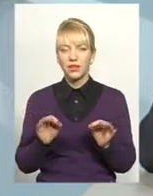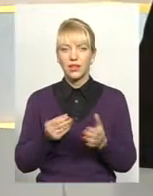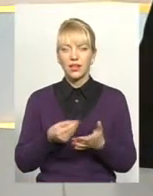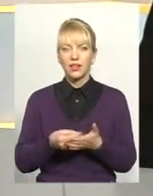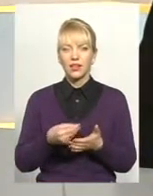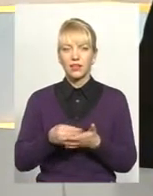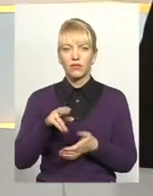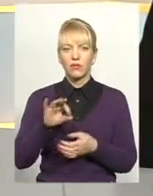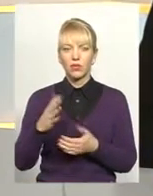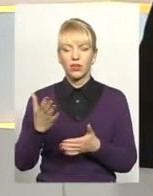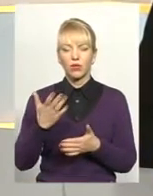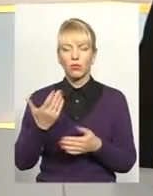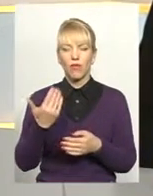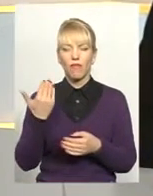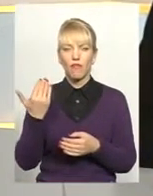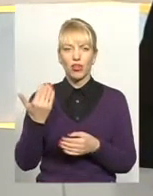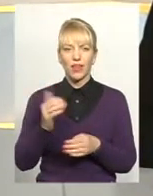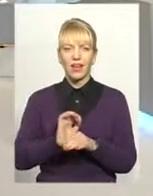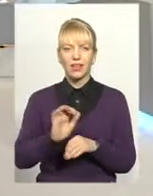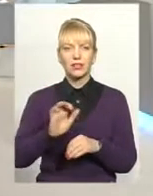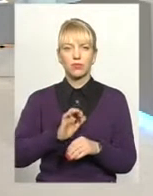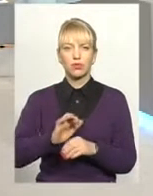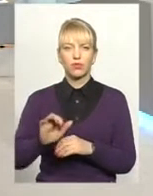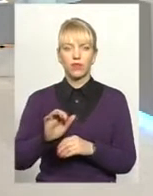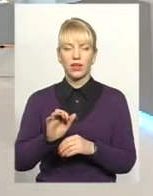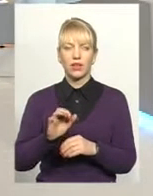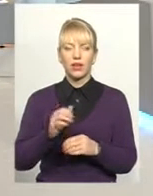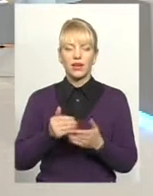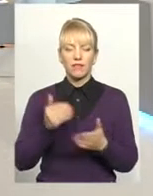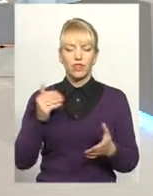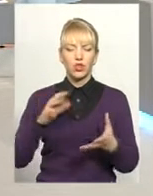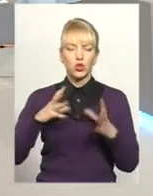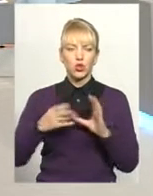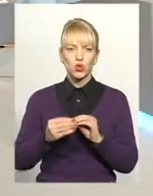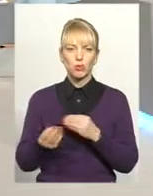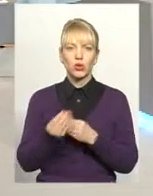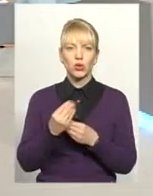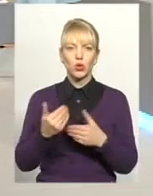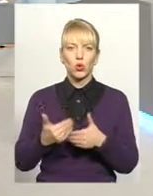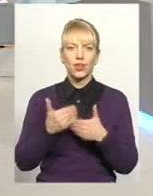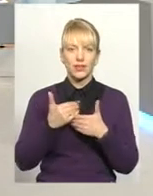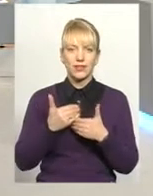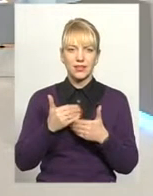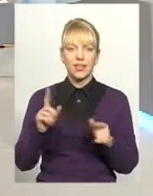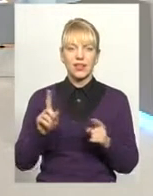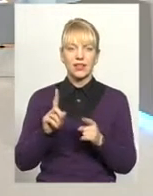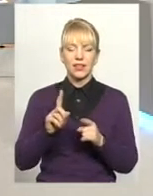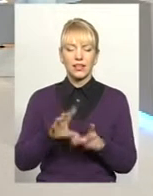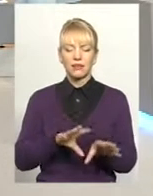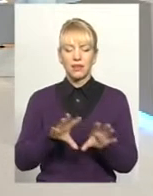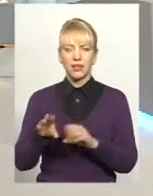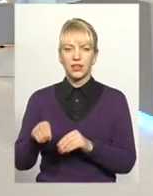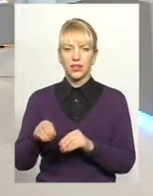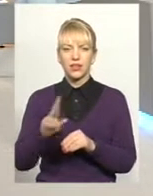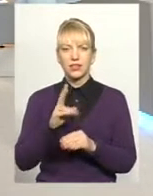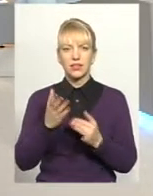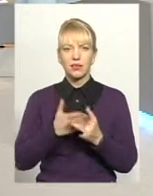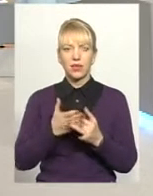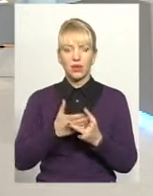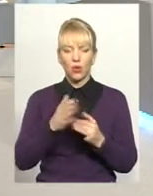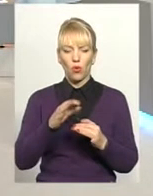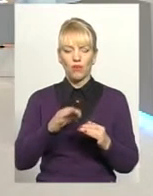тарифу, по якому вона експортувала електричну енергію, від суми дотацій, які перекладаються з пільгових категорій споживачів